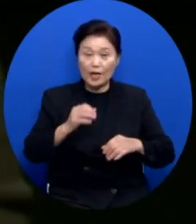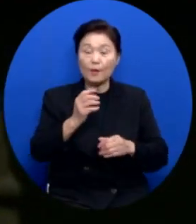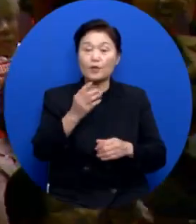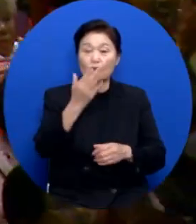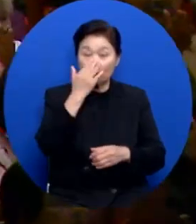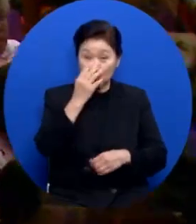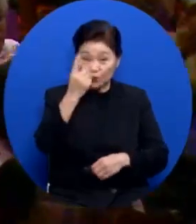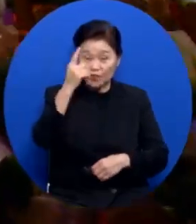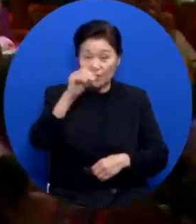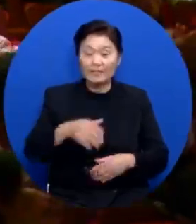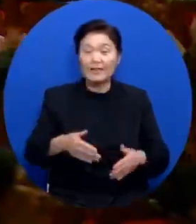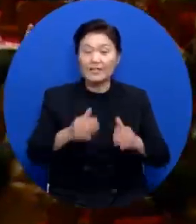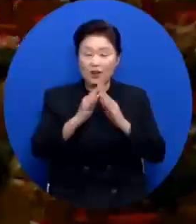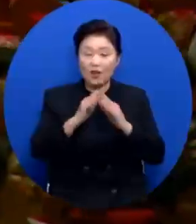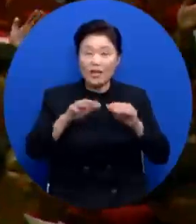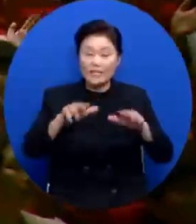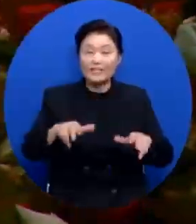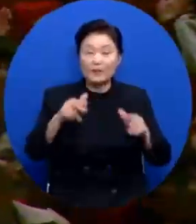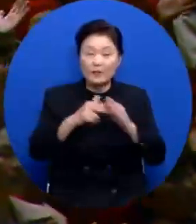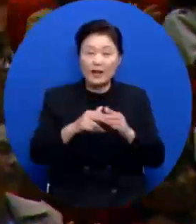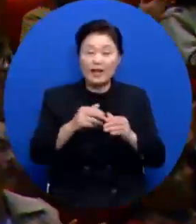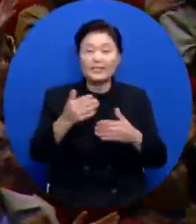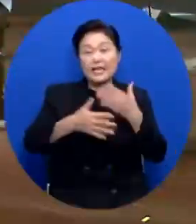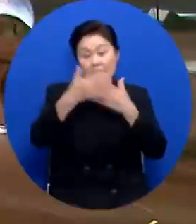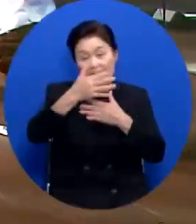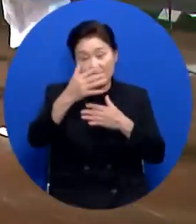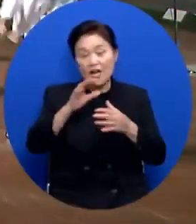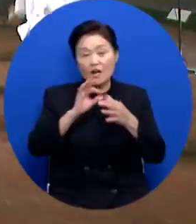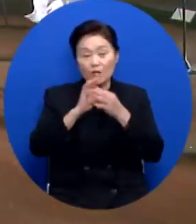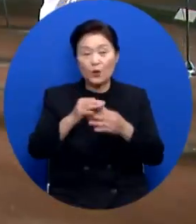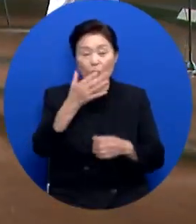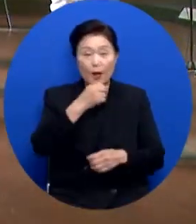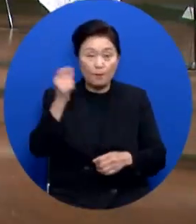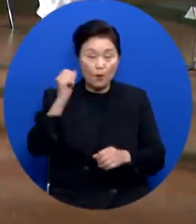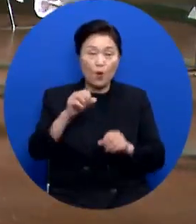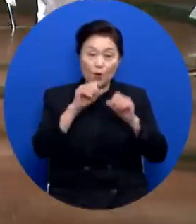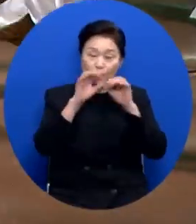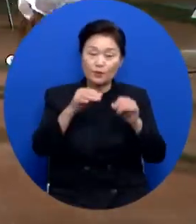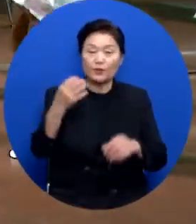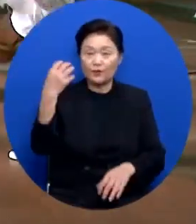현재까지 전남 동부 지역에 영상 선교를 통한 복음화 사역을 감당해 오고 있습니다.